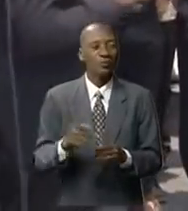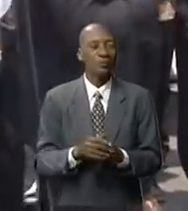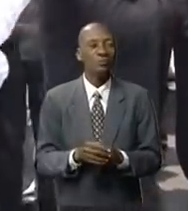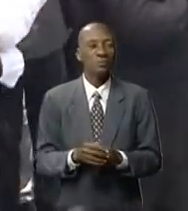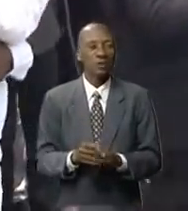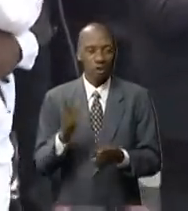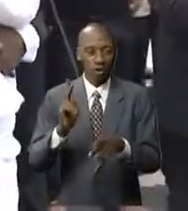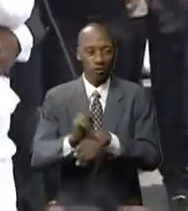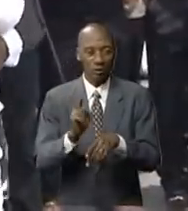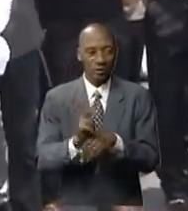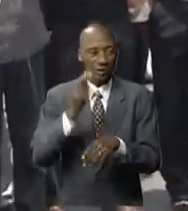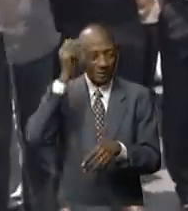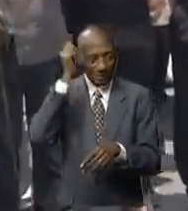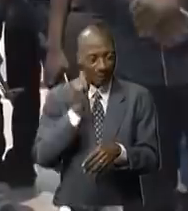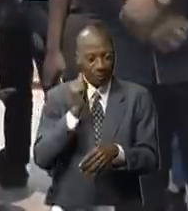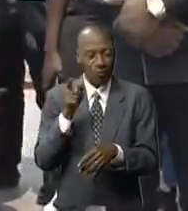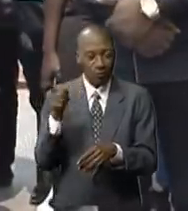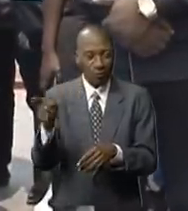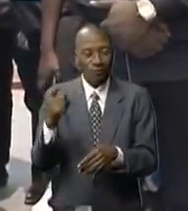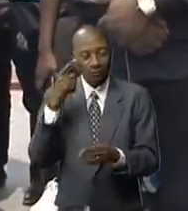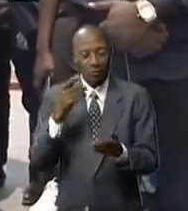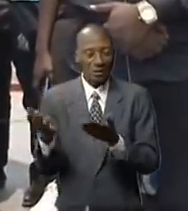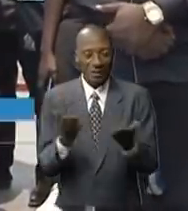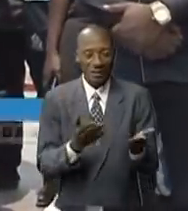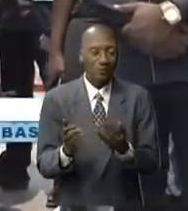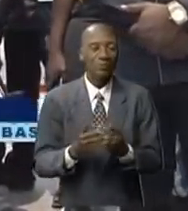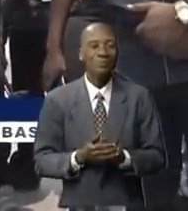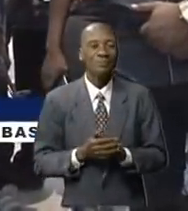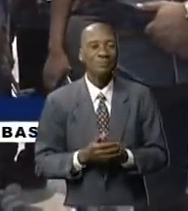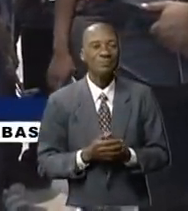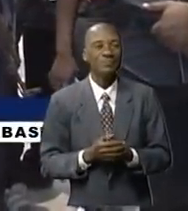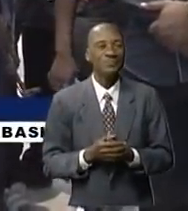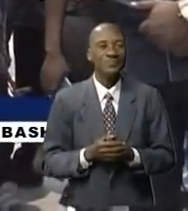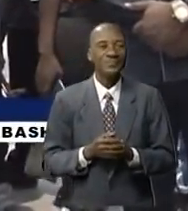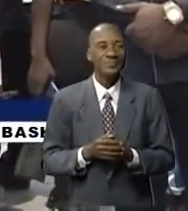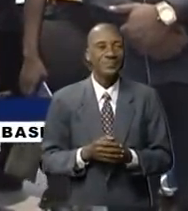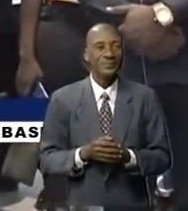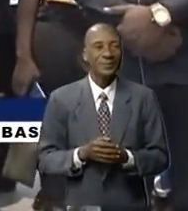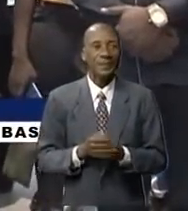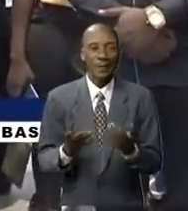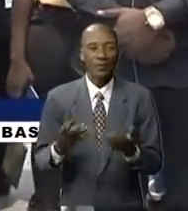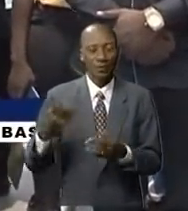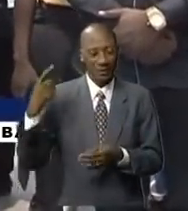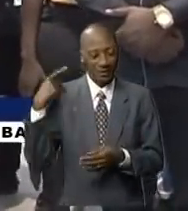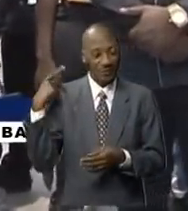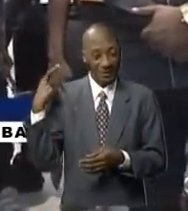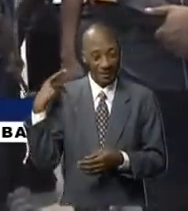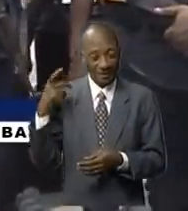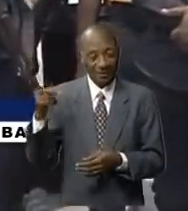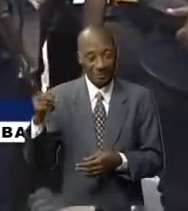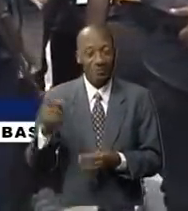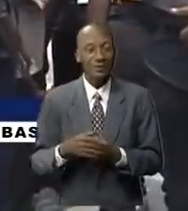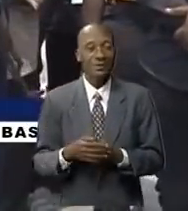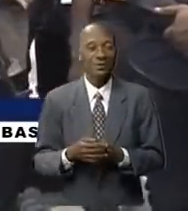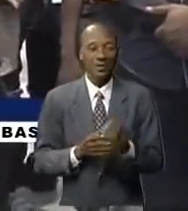ce bateau deux fois moins cher. Comme impact, première chose, je dois voir au niveau de notre population, la population, pour qu'elle